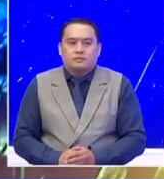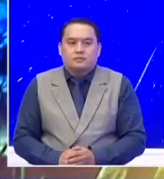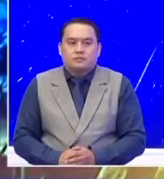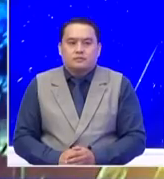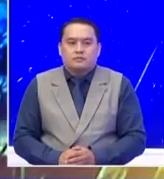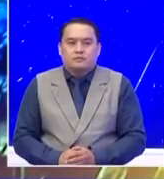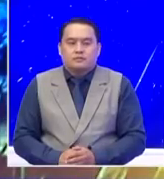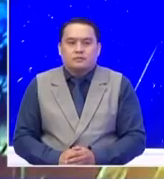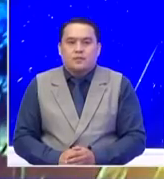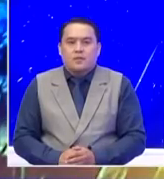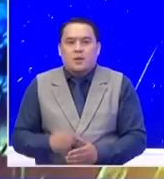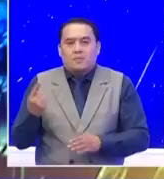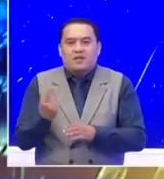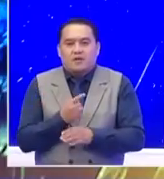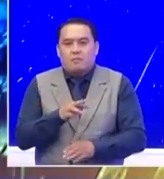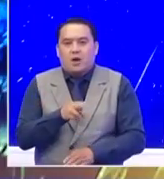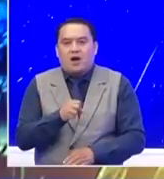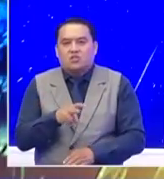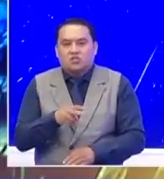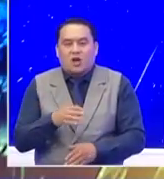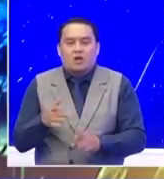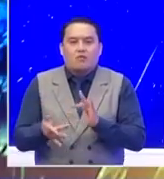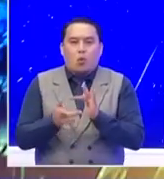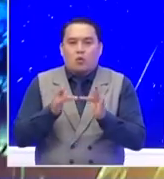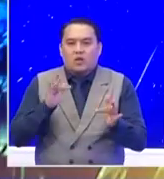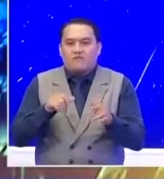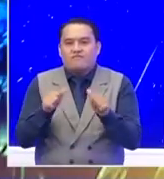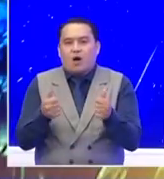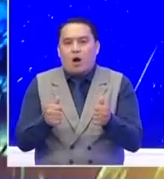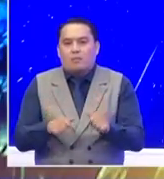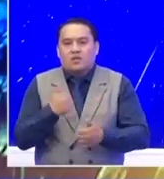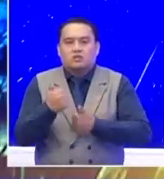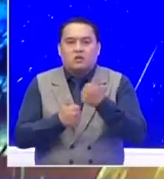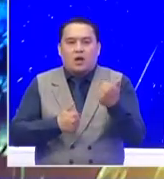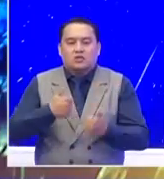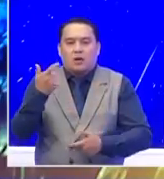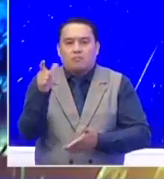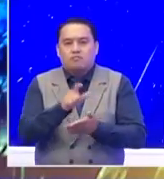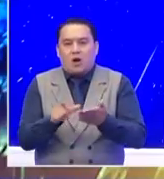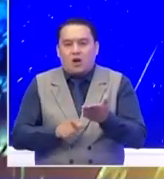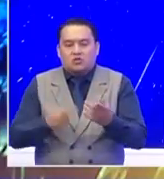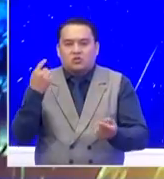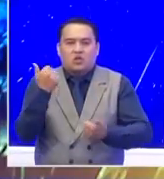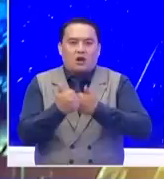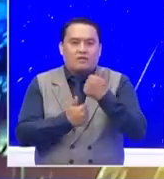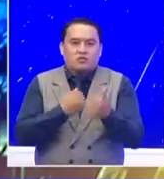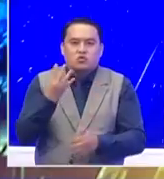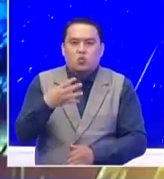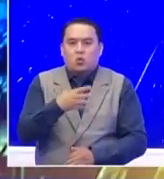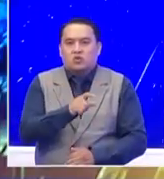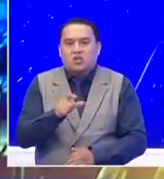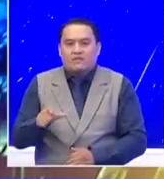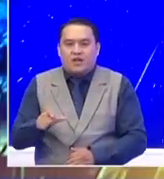Впервые ежегодные макжановские чтения прошли в онлайн-формате. Поэтическое состязание собрало в свои ряды более 40